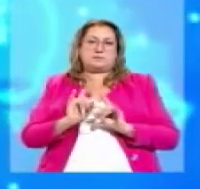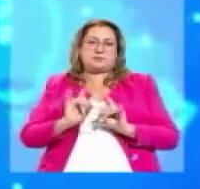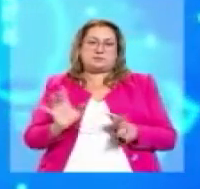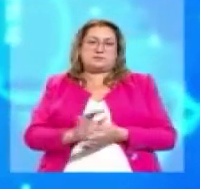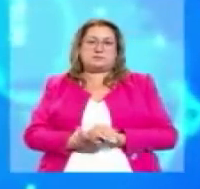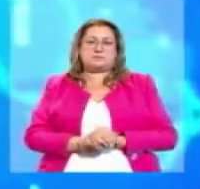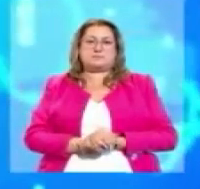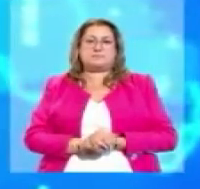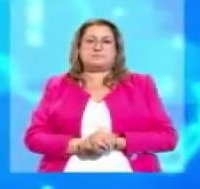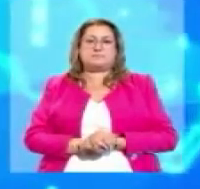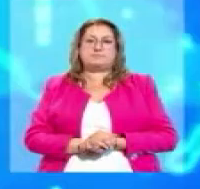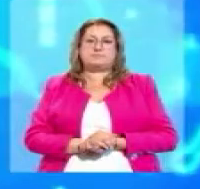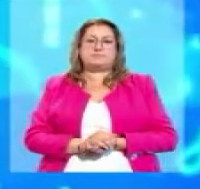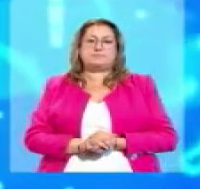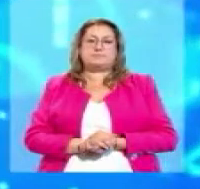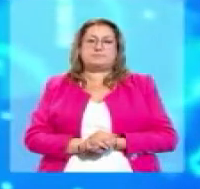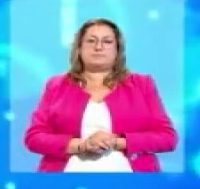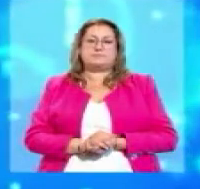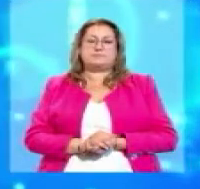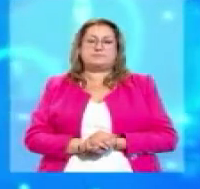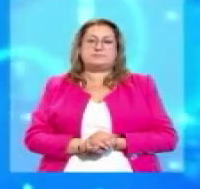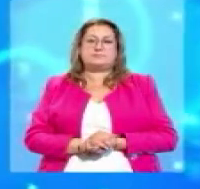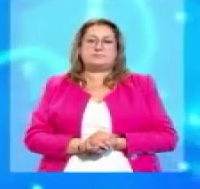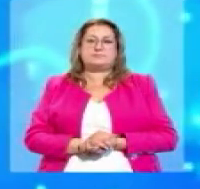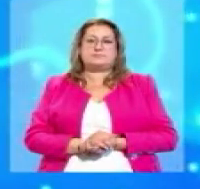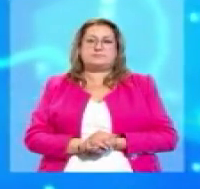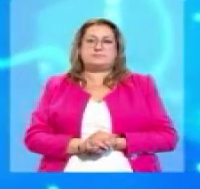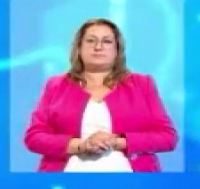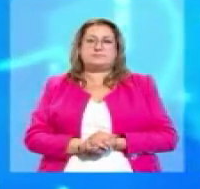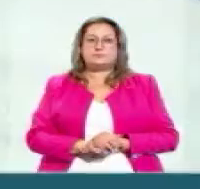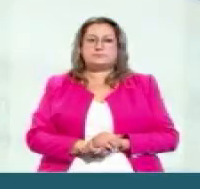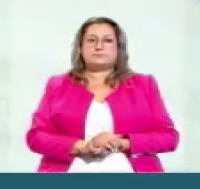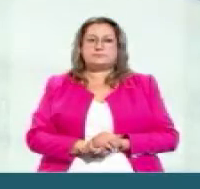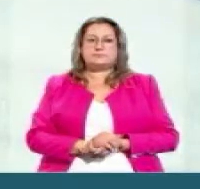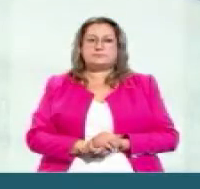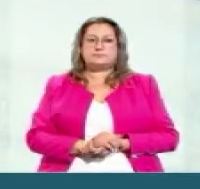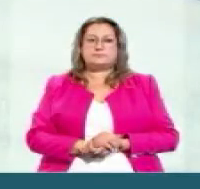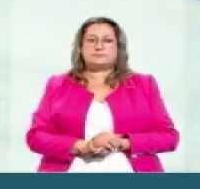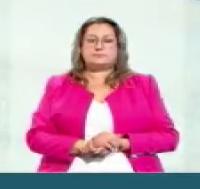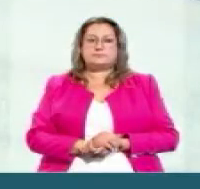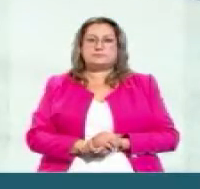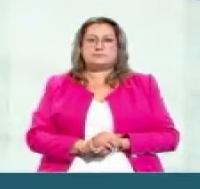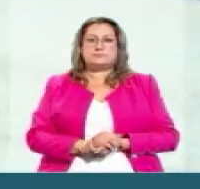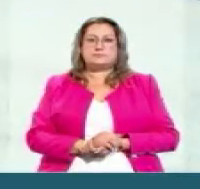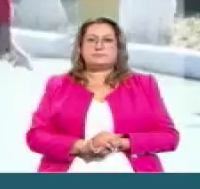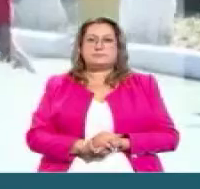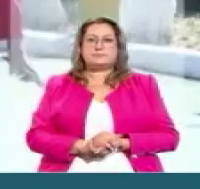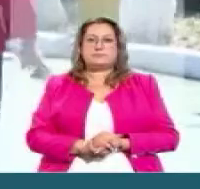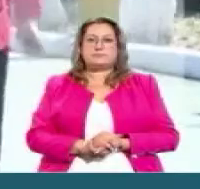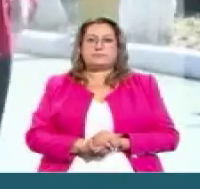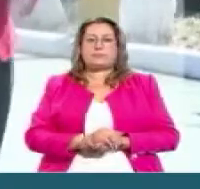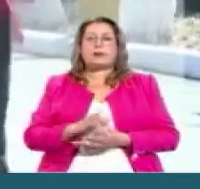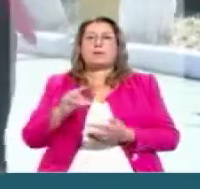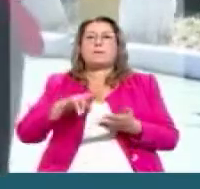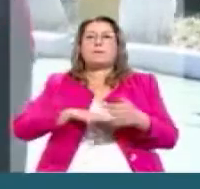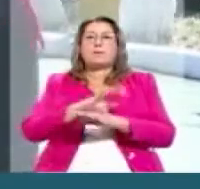Қарамеңді ауылындағы қазақ зиялысының есімі берілген көше бойында дүбірледі. Болашаққа бағдар рухани жаңғыру бағдарламасының туған